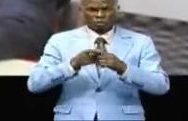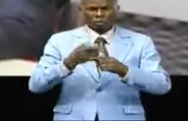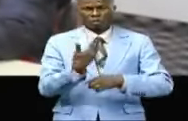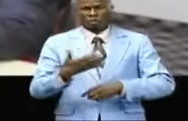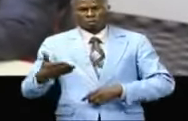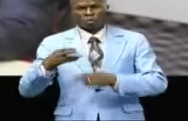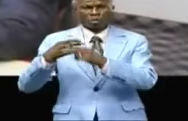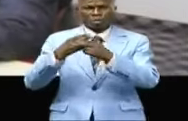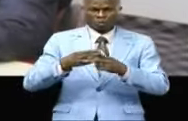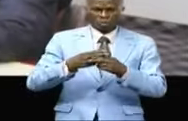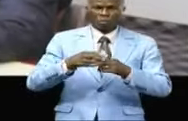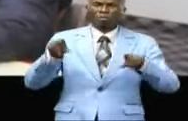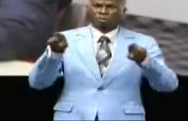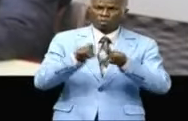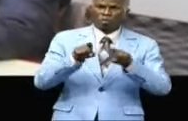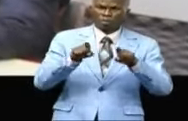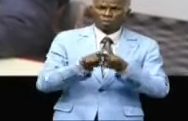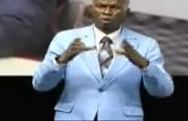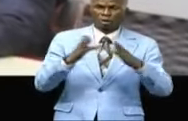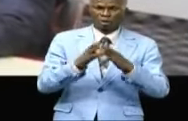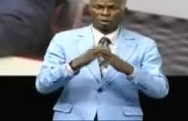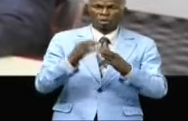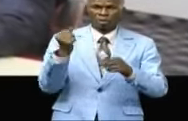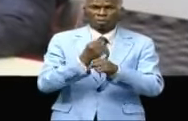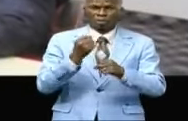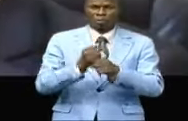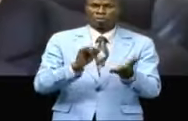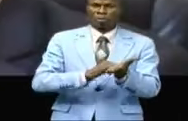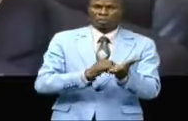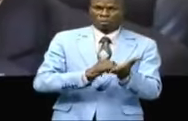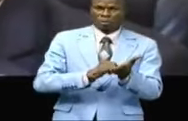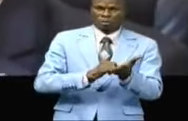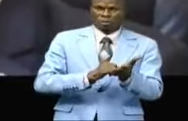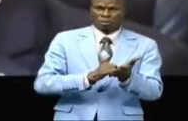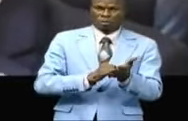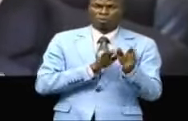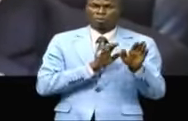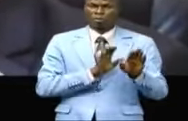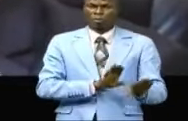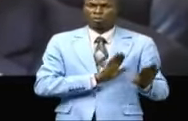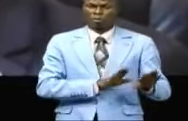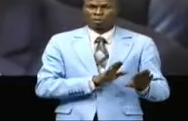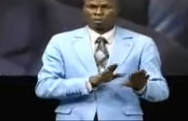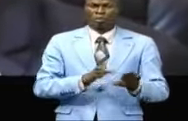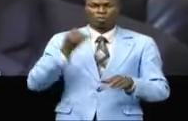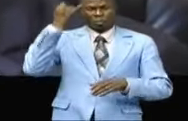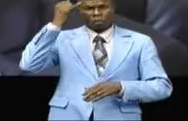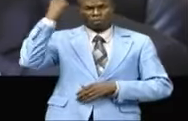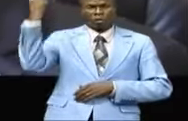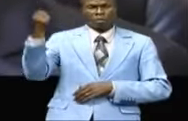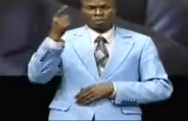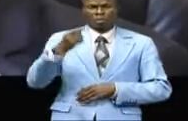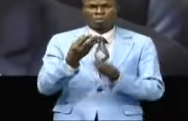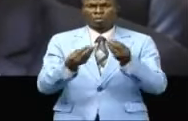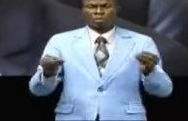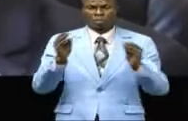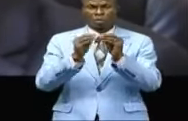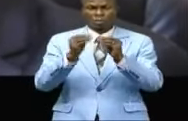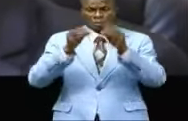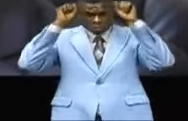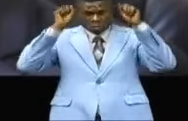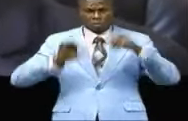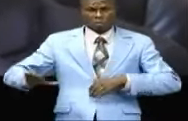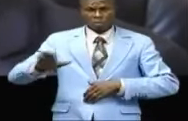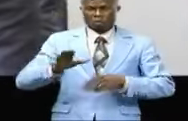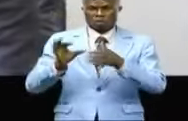d'ordre sécuritaire en rapport avec les opérations d'enrôlement, l'attente de l'opinion nationale des retombées du sommet des chefs d'État